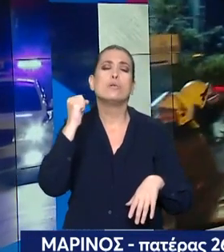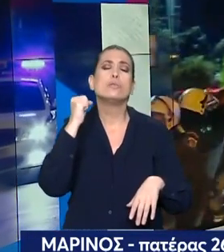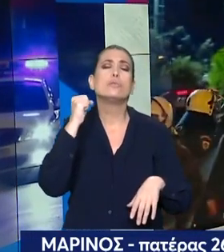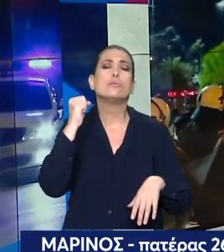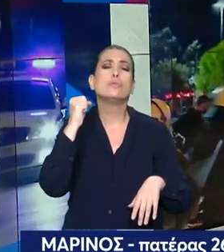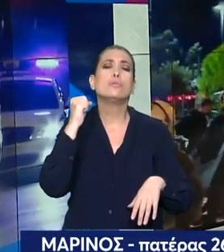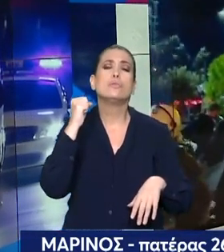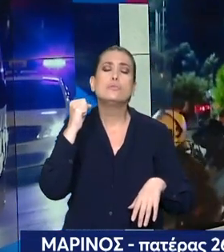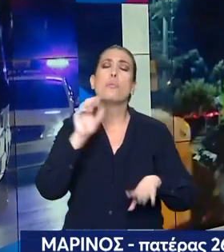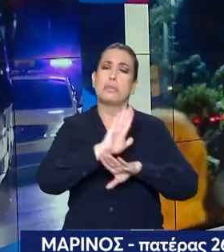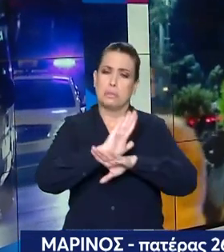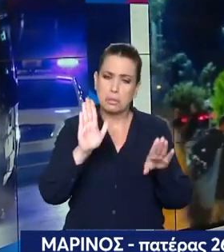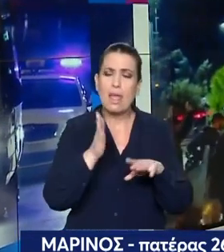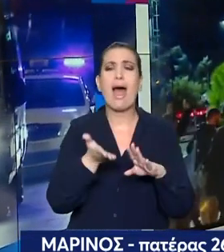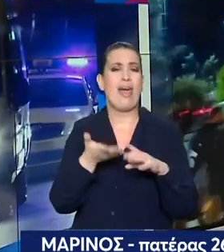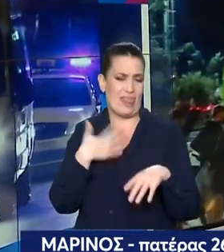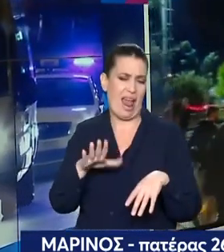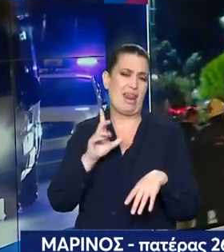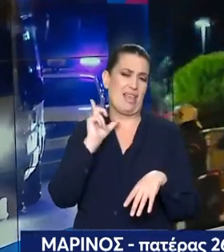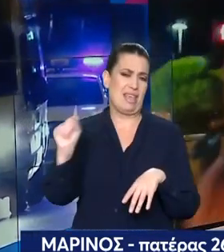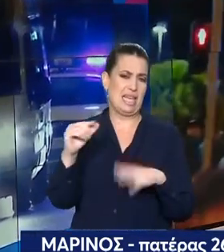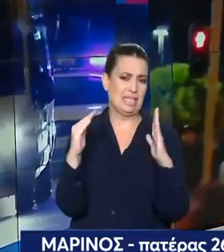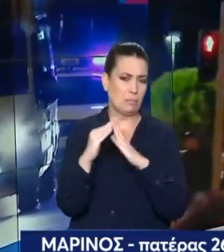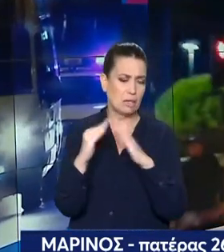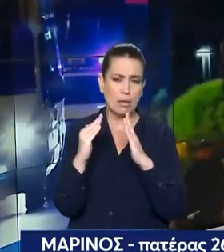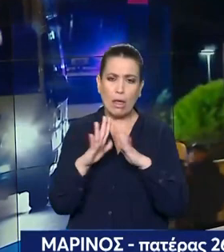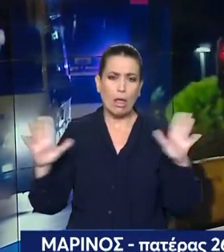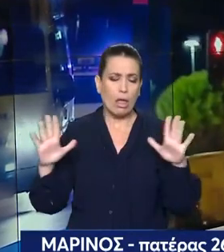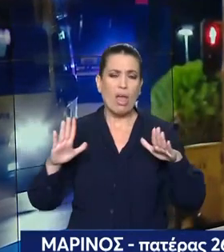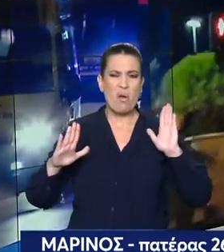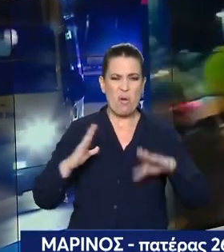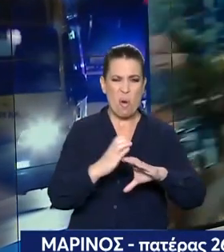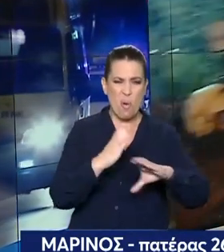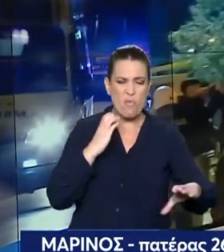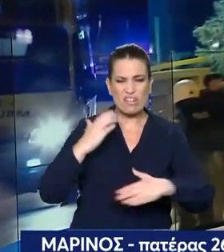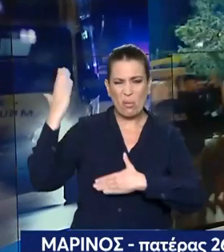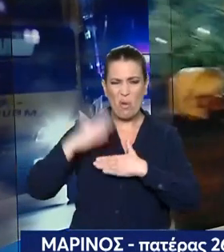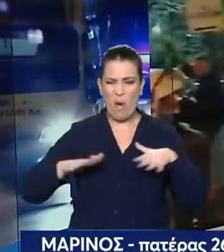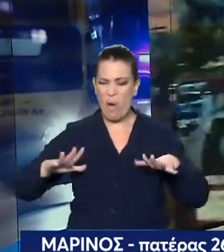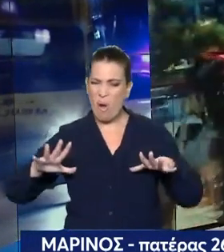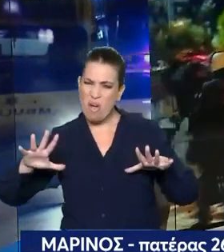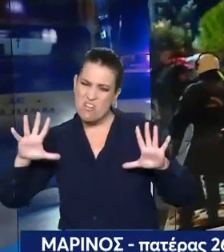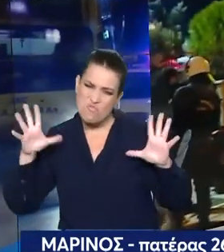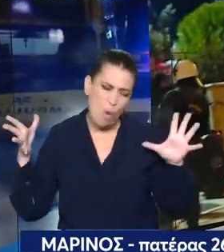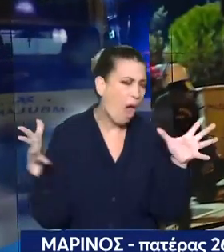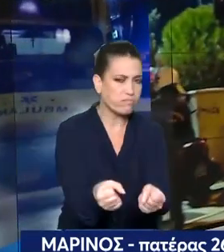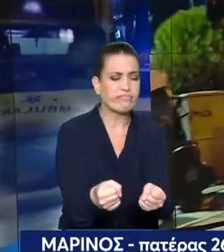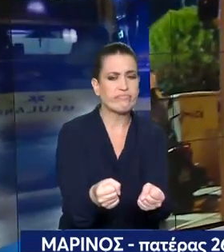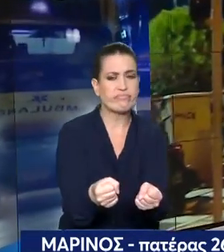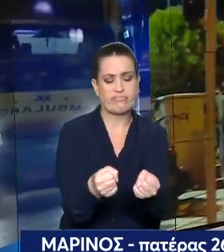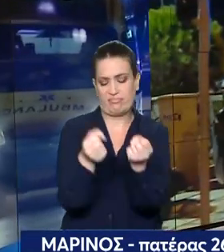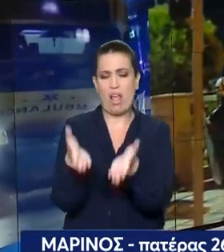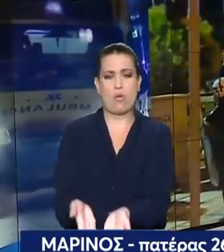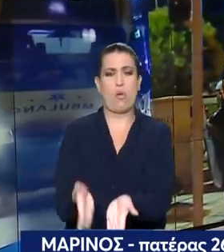ήταν να φύγει για να γυρίσει σπίτι και δεν το είδα. Κλείσαν τα πάντα. Αποκλείσανε οι κλούβες και τα μάτς και τους πήρανε και τους φέρανε εδώ.